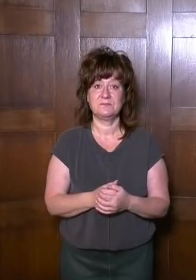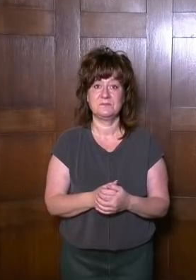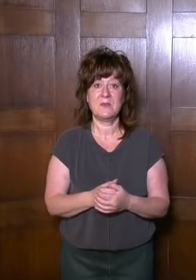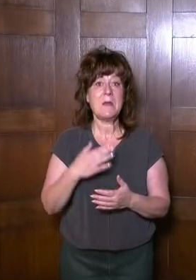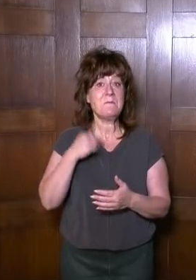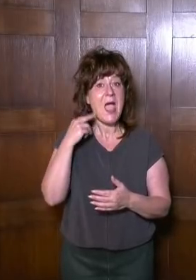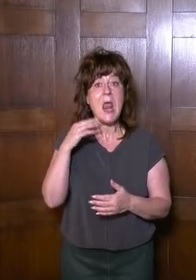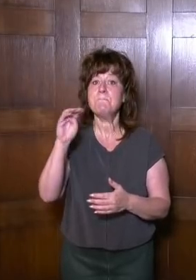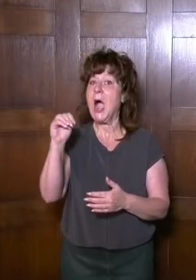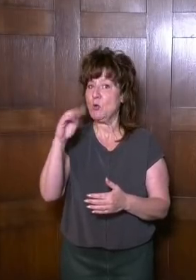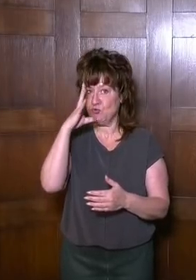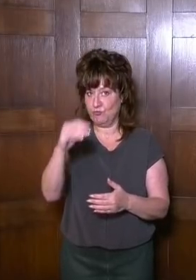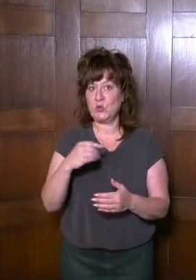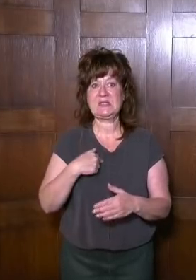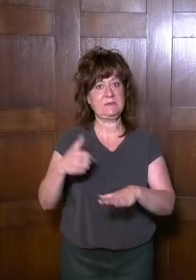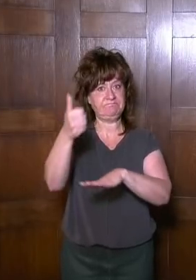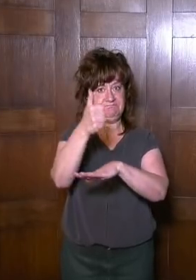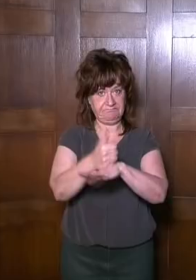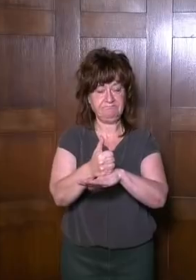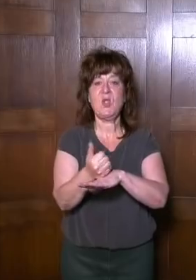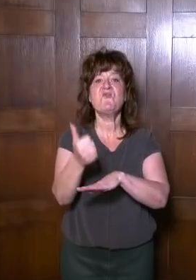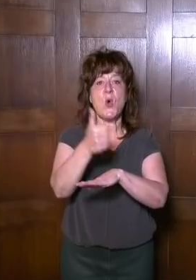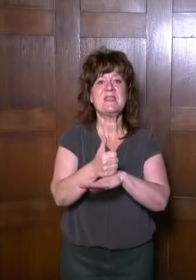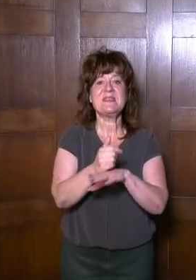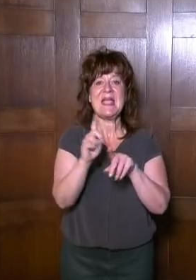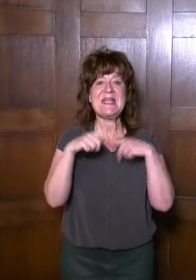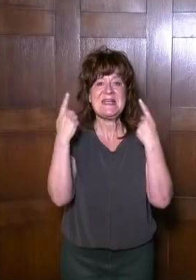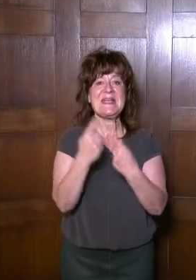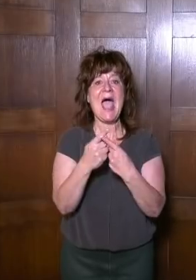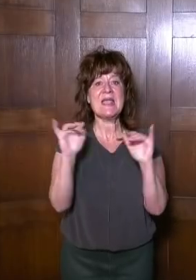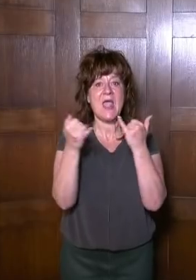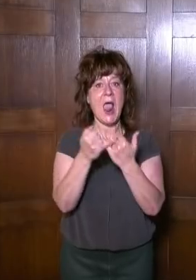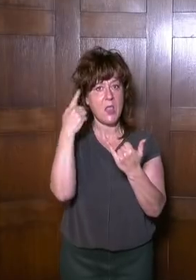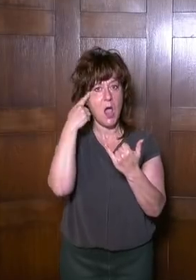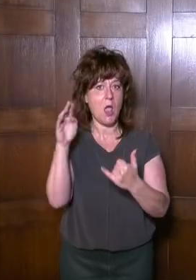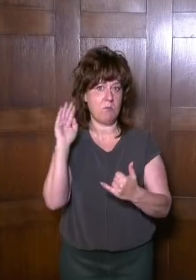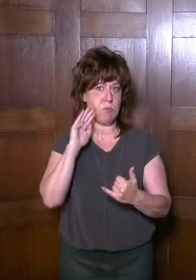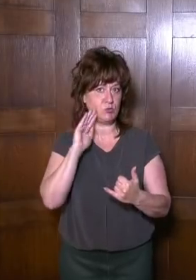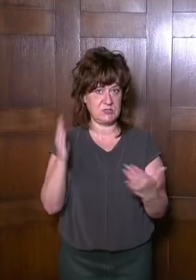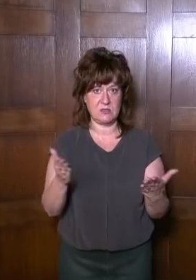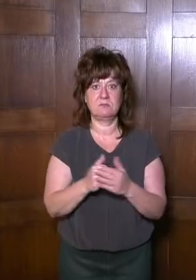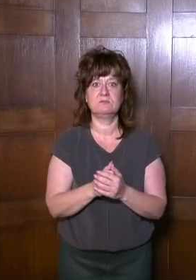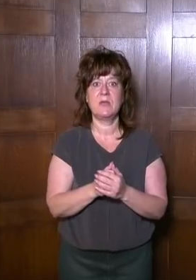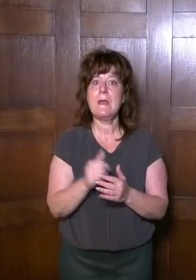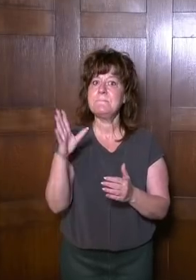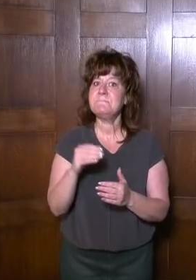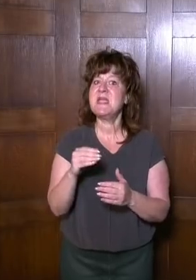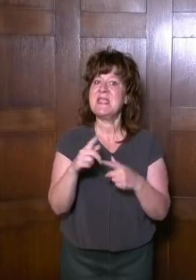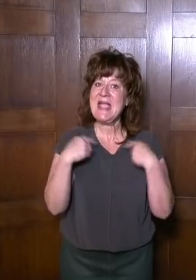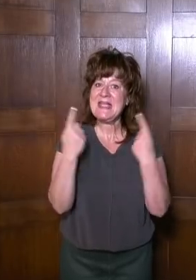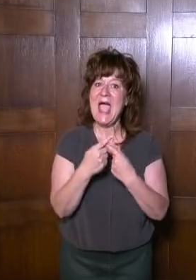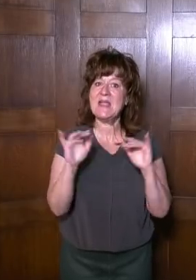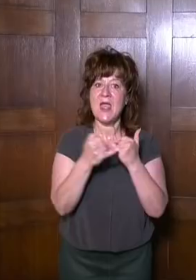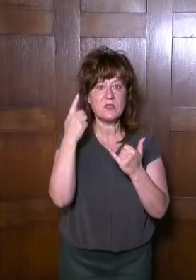Mein Name ist Markus Fuchs, ich bin Vorstandsvorsitzender des Kreiselternrates Bautzen. Wir haben zusammen mit den Kreiselternräten